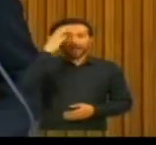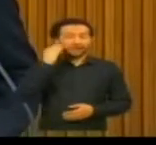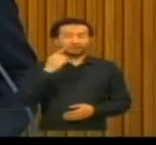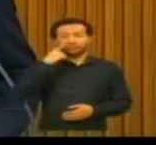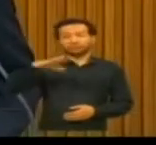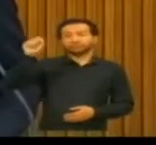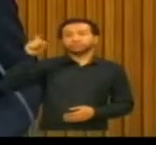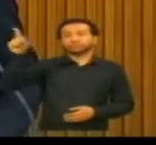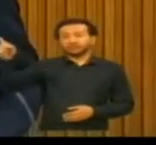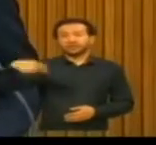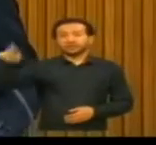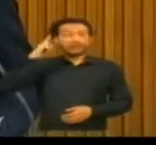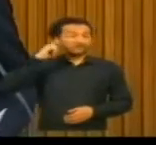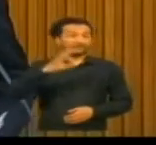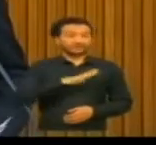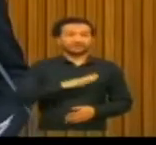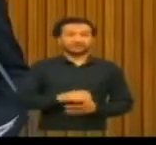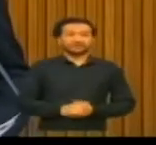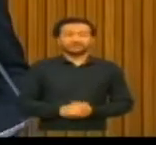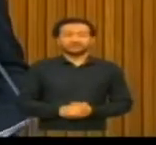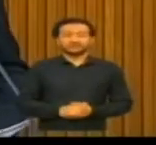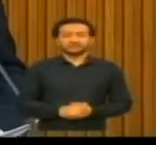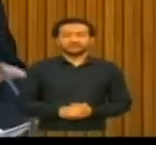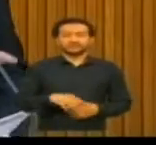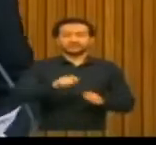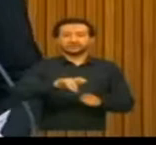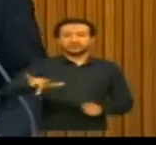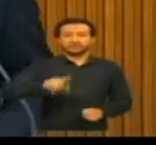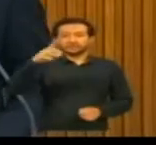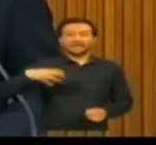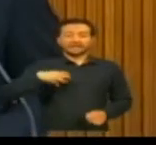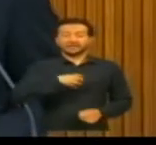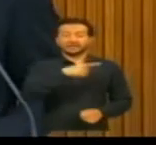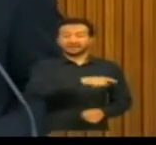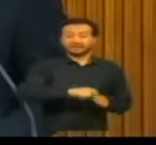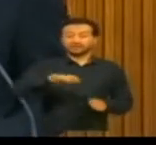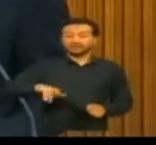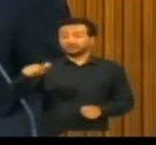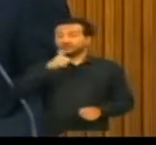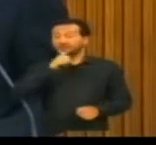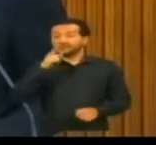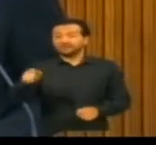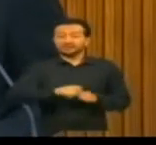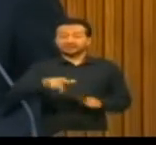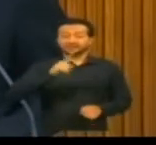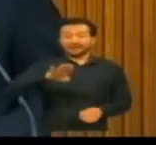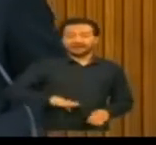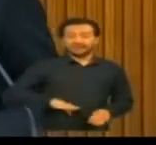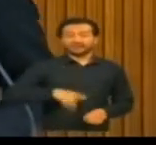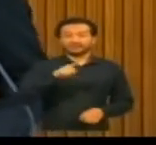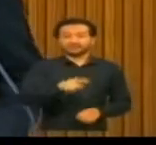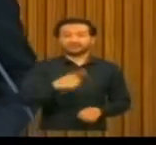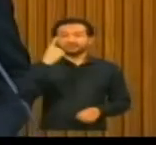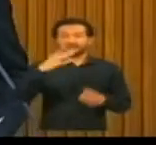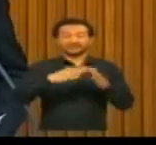iktidar sahibi olanların haberi var mı acaba? İşsiz bir annenin, işsiz bir babanın, işsiz bir evladın